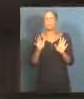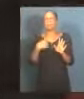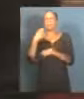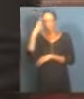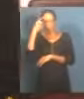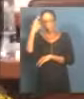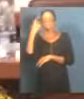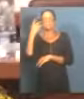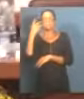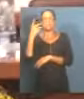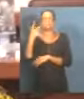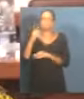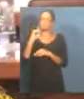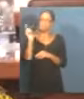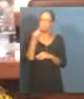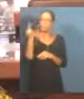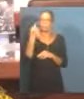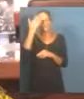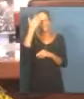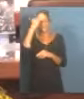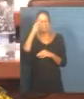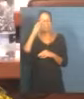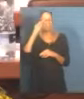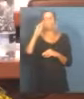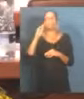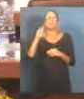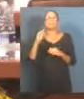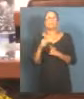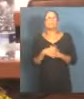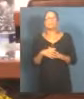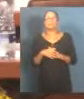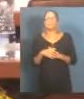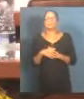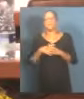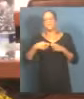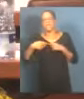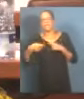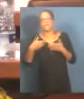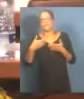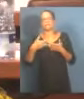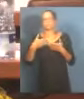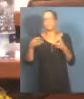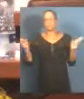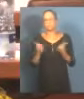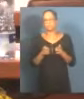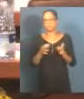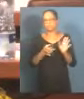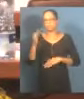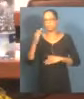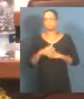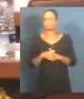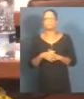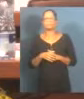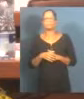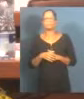que et tout le monde a conscience, peut-être peu ou prou, que les délais sont extrêmement courts et